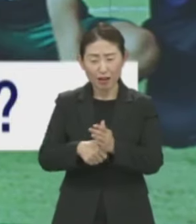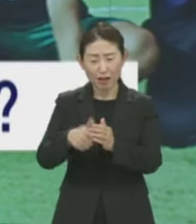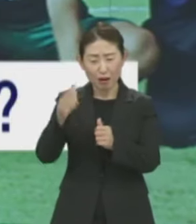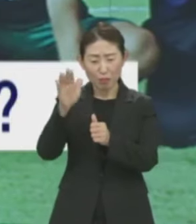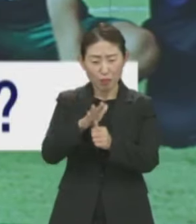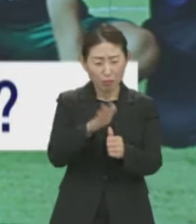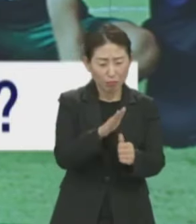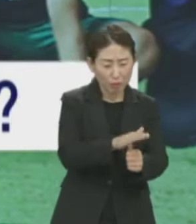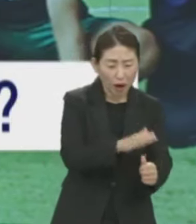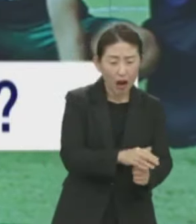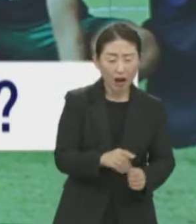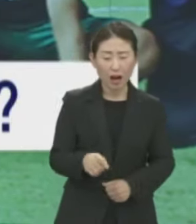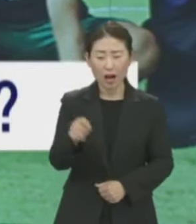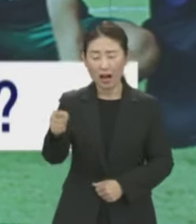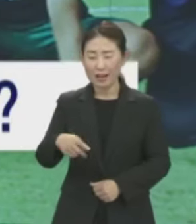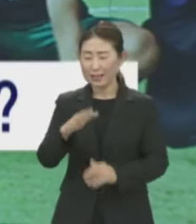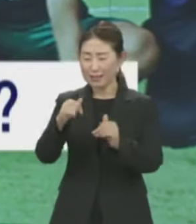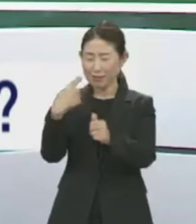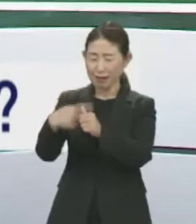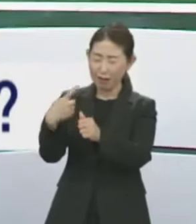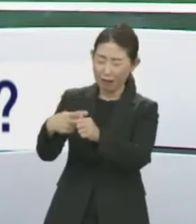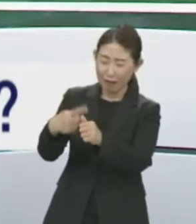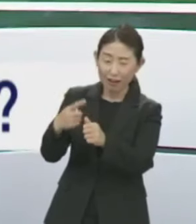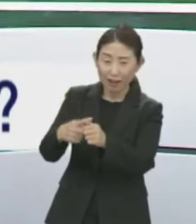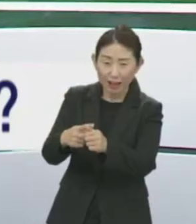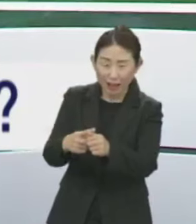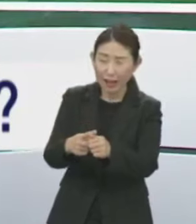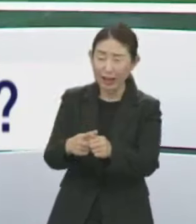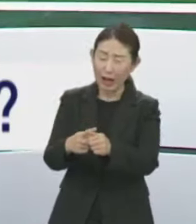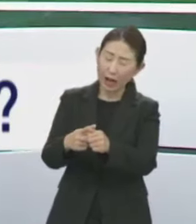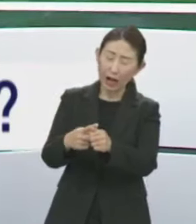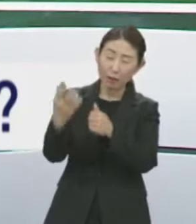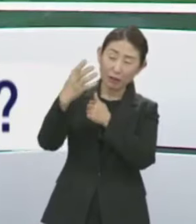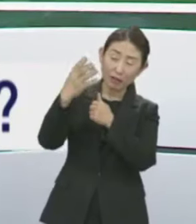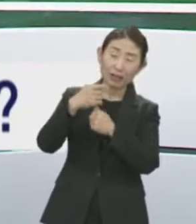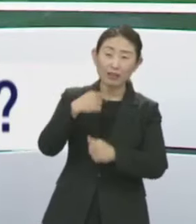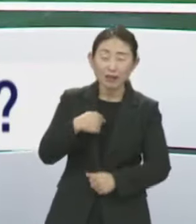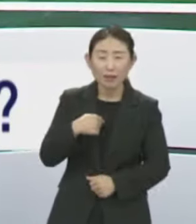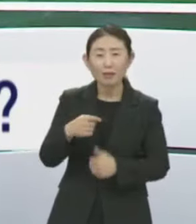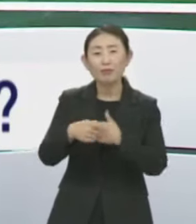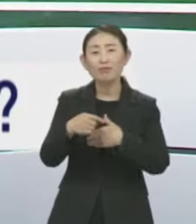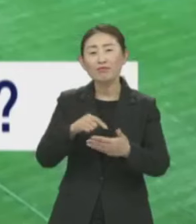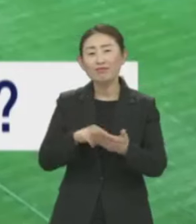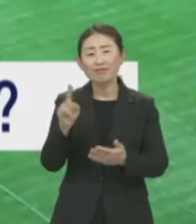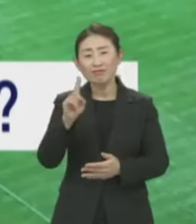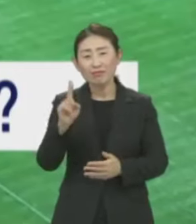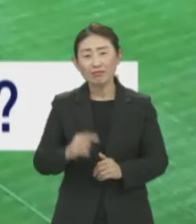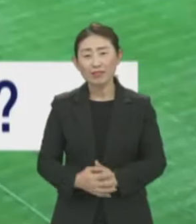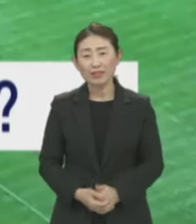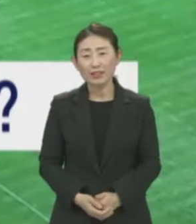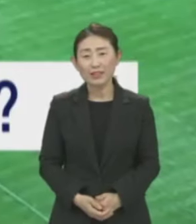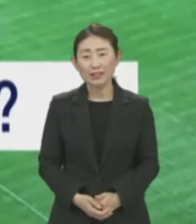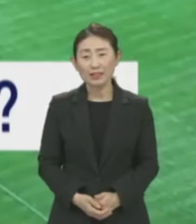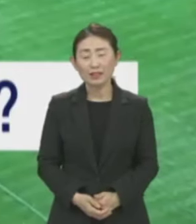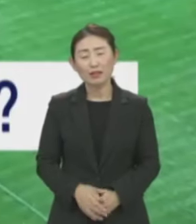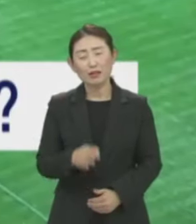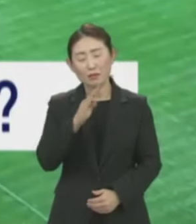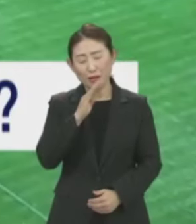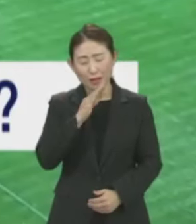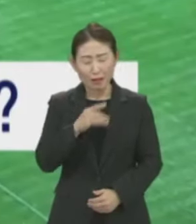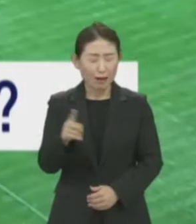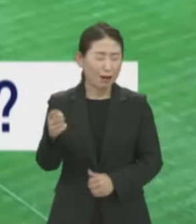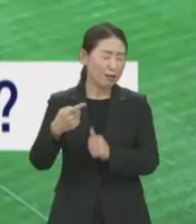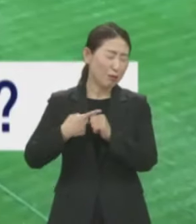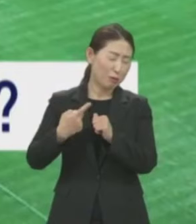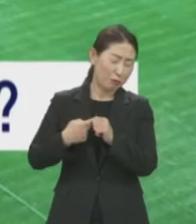이때 정말 많은 비난에 시달렸을 텐데요. 그때 심정은 좀 어땠습니까? 사실 좀 굉장히 좀